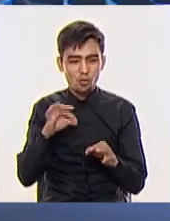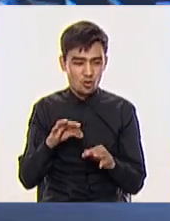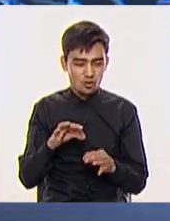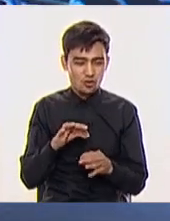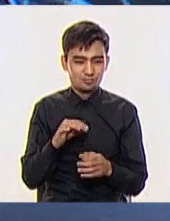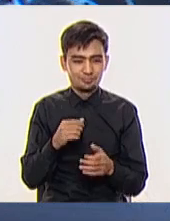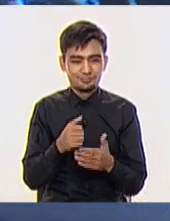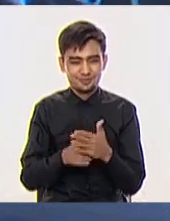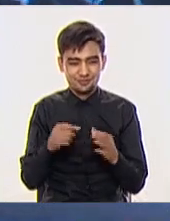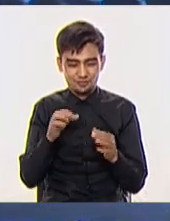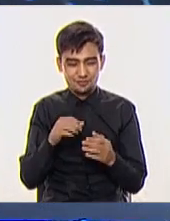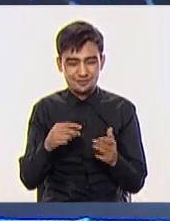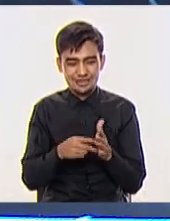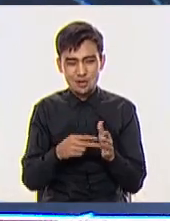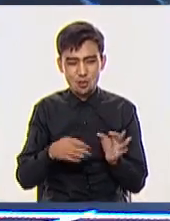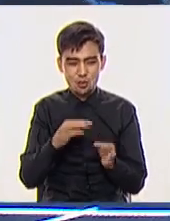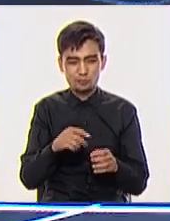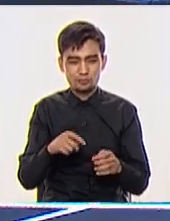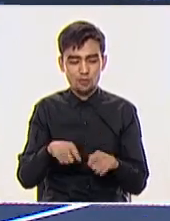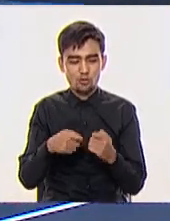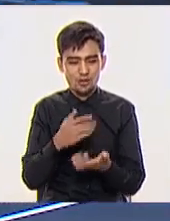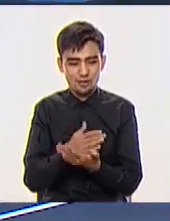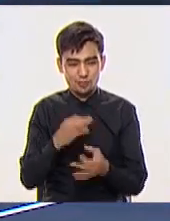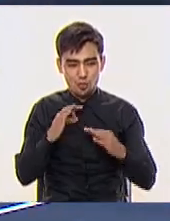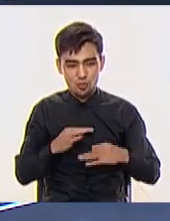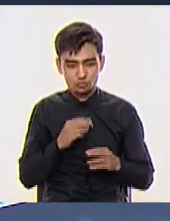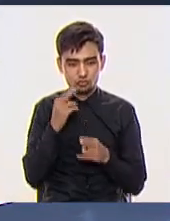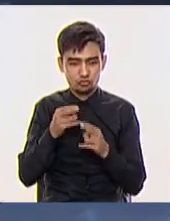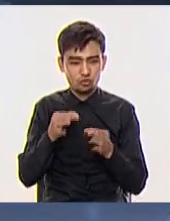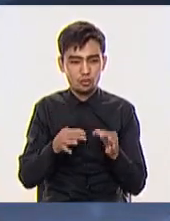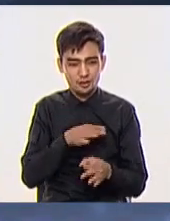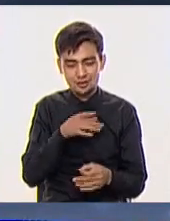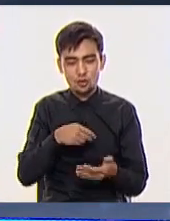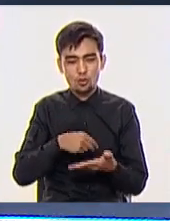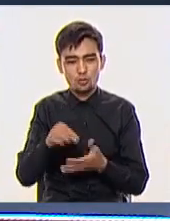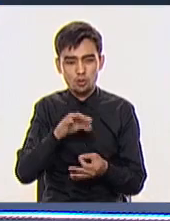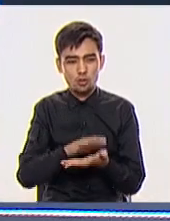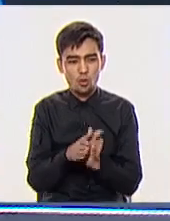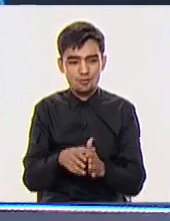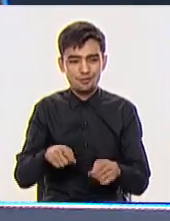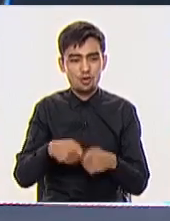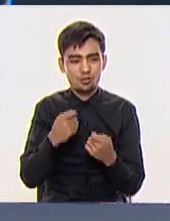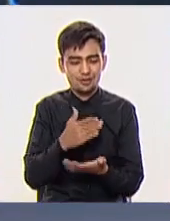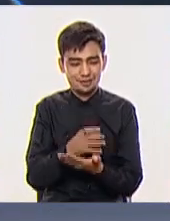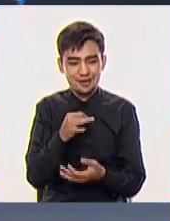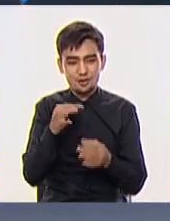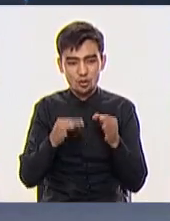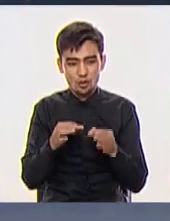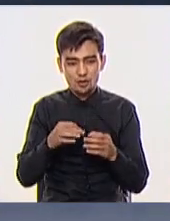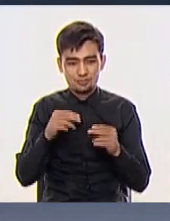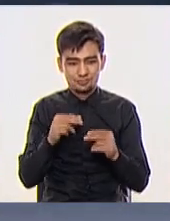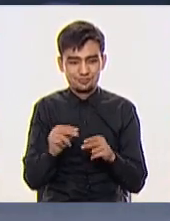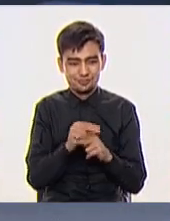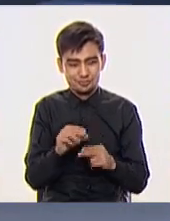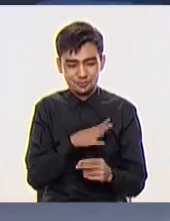деген прокурор сотқа шағым түсірген. Істі қараған сот сатып алу келісім шартын бұзған. Тіпті сот сараптамасы күрделі жөндеуге